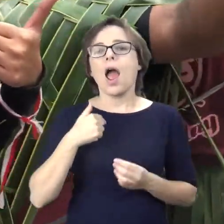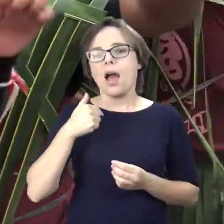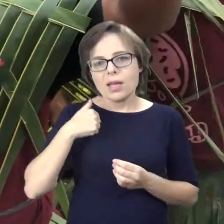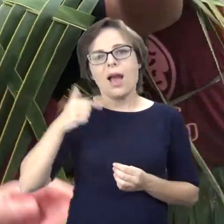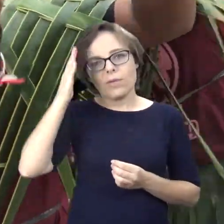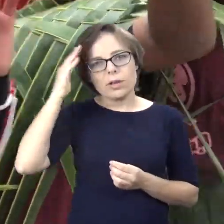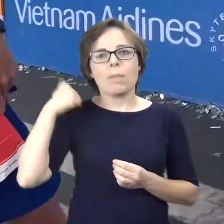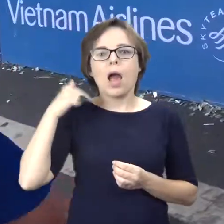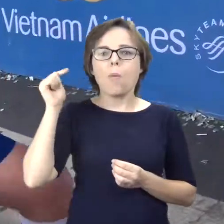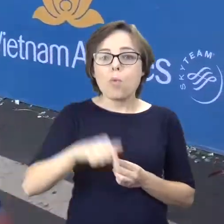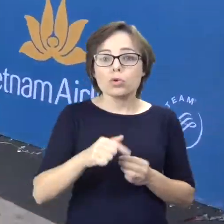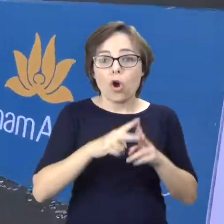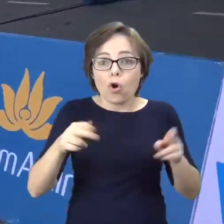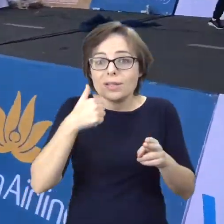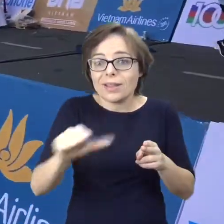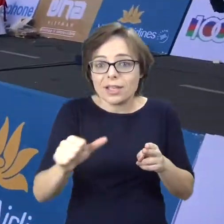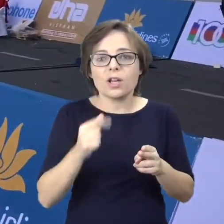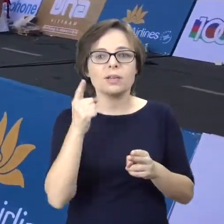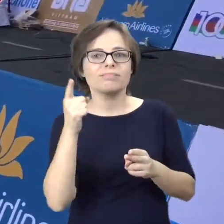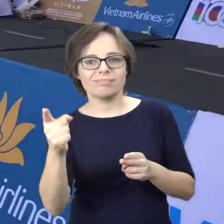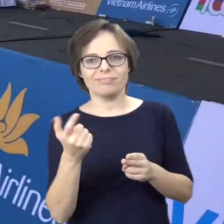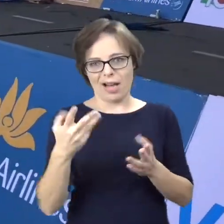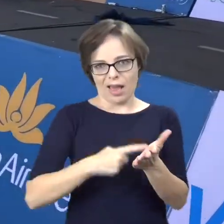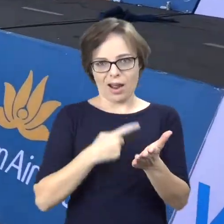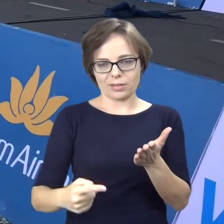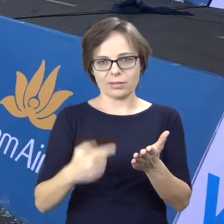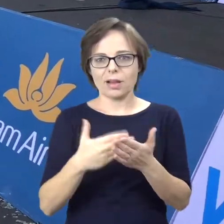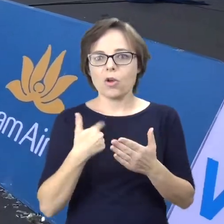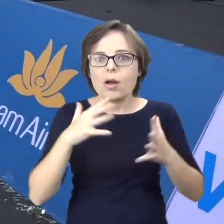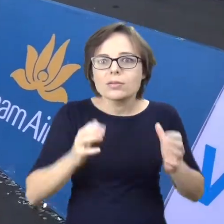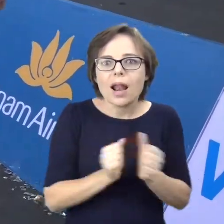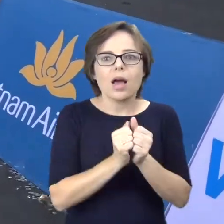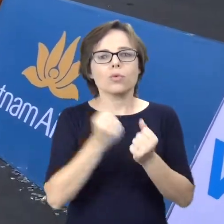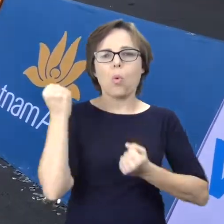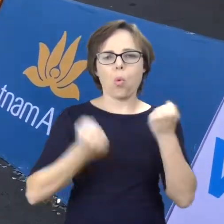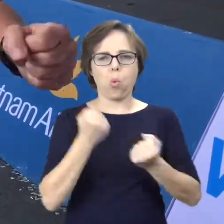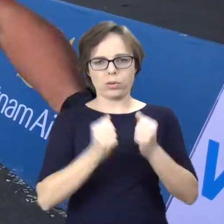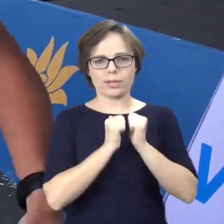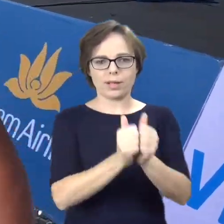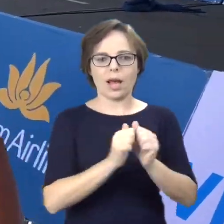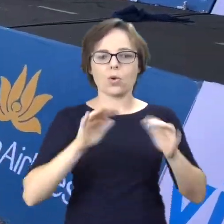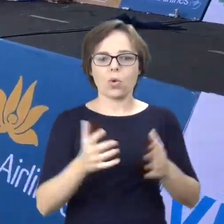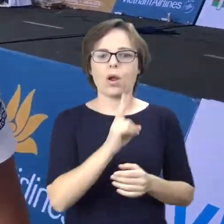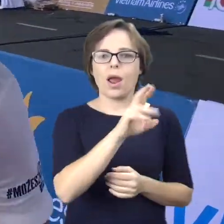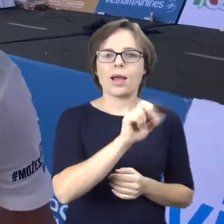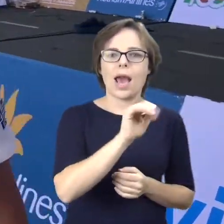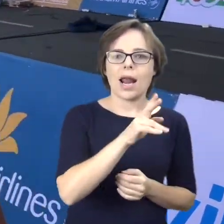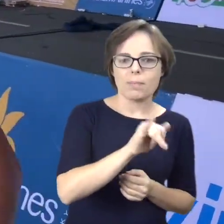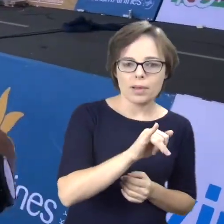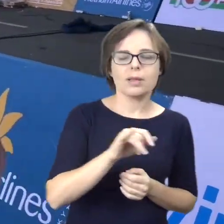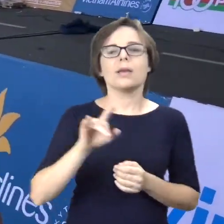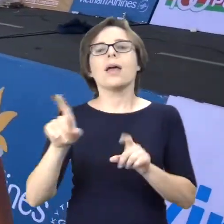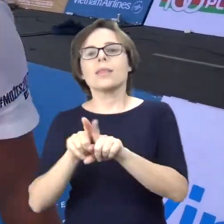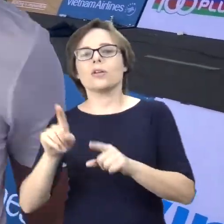raz na tydzień. No i okazało się, że znalazłem takie multi-wyzwania, czyli karaibskie i afrykańskie, gdzie maraton biegnie się codziennie w innym kraju.